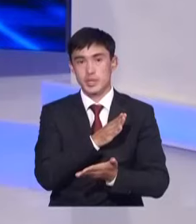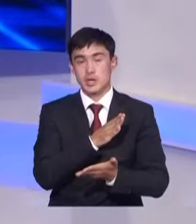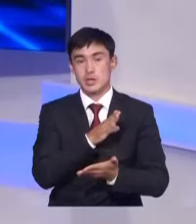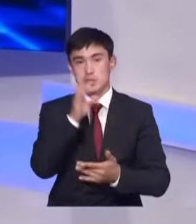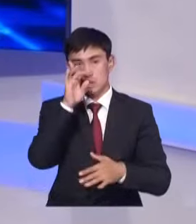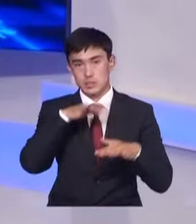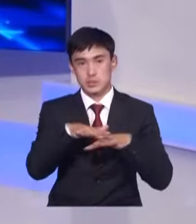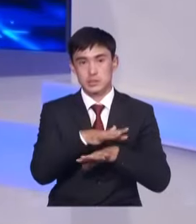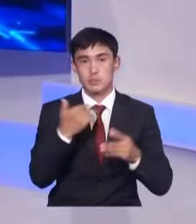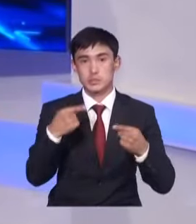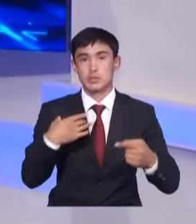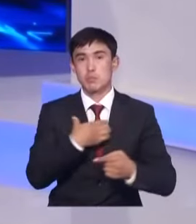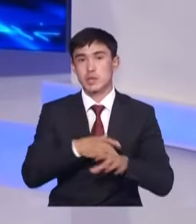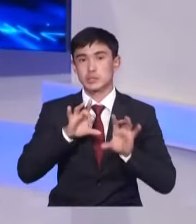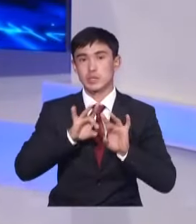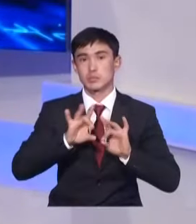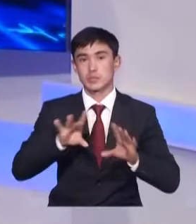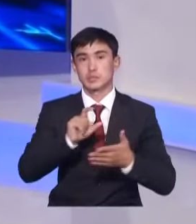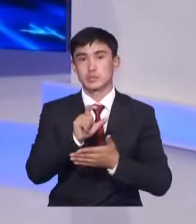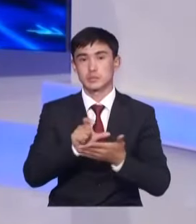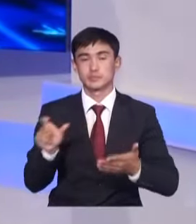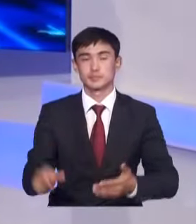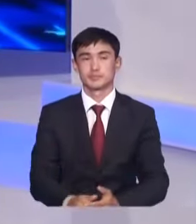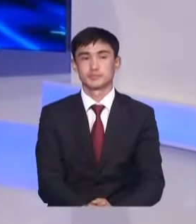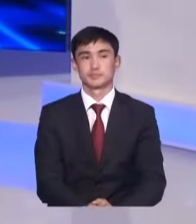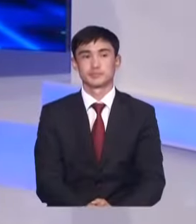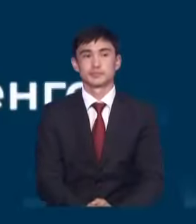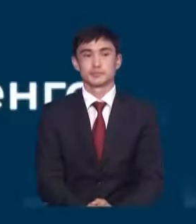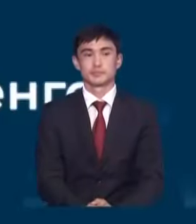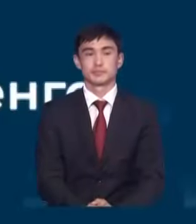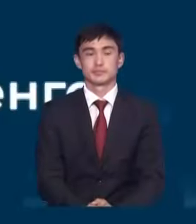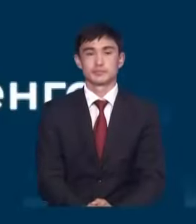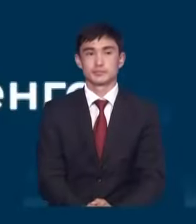Ел ішіндегі басқа да маңызды ақпараттар алдағы топтамада.